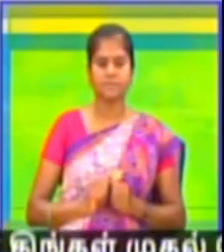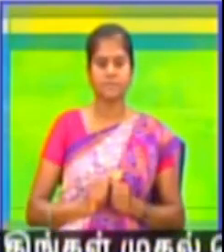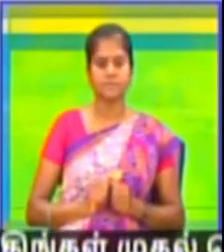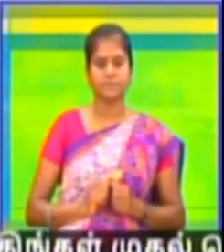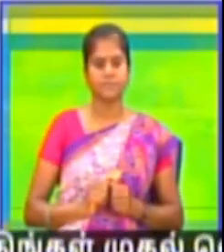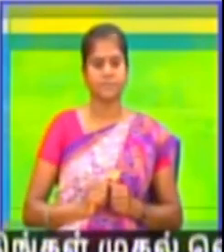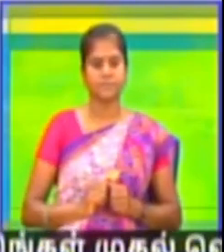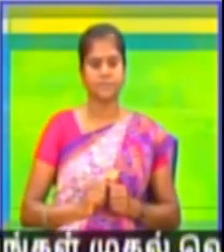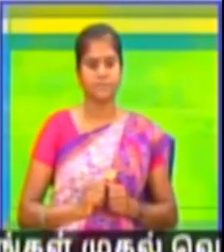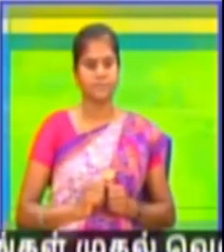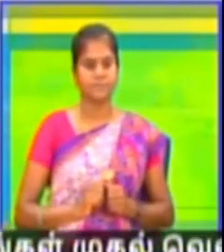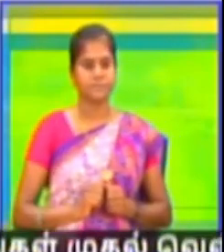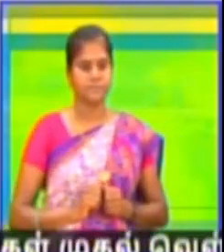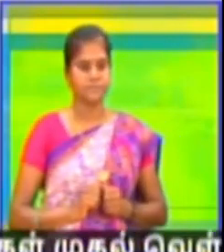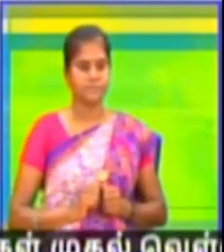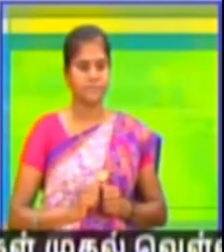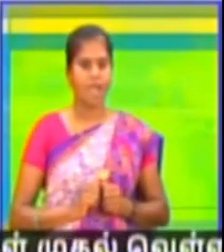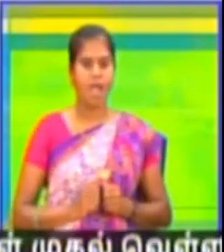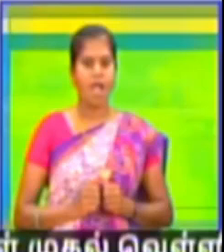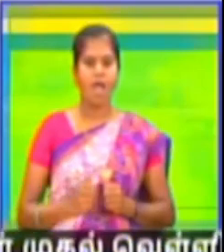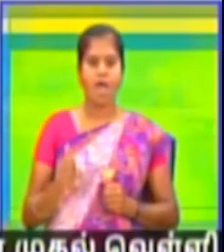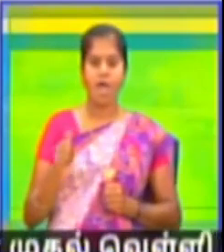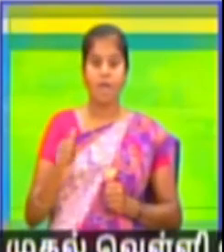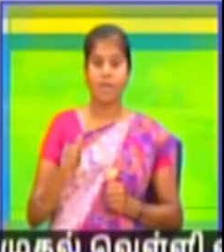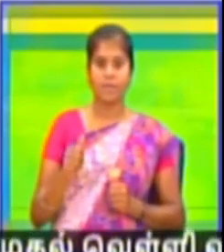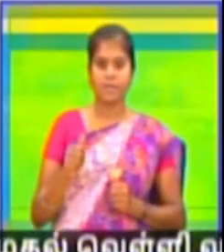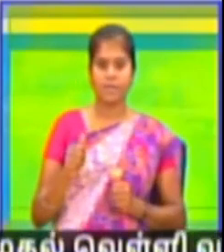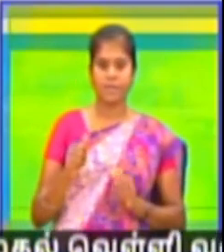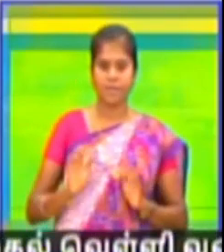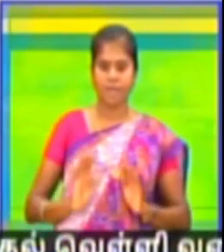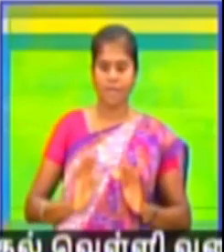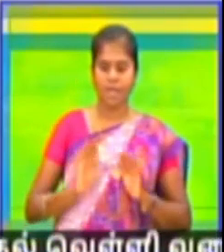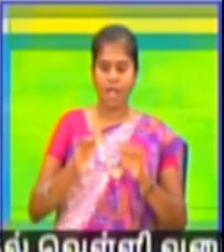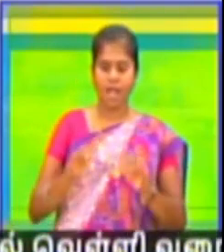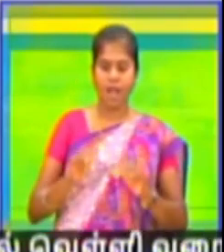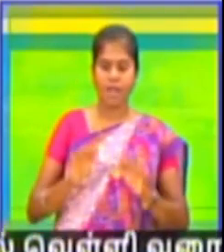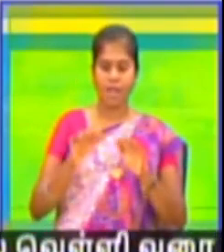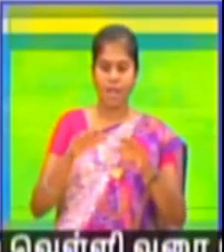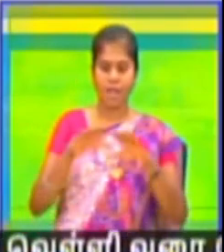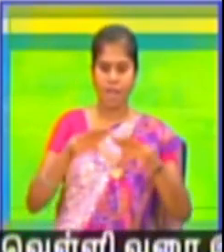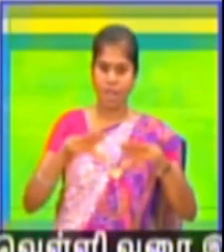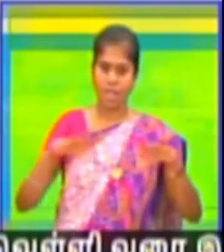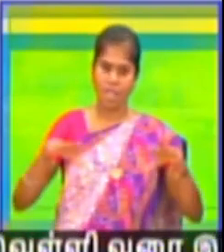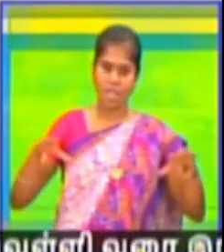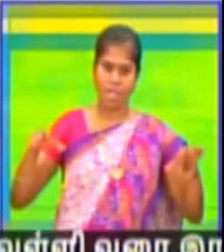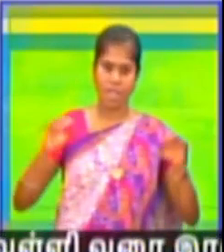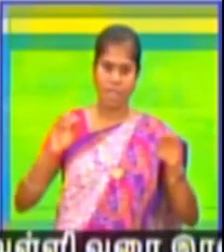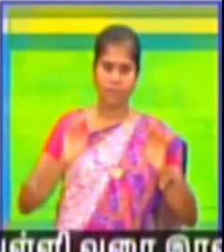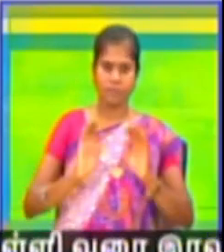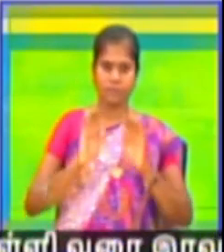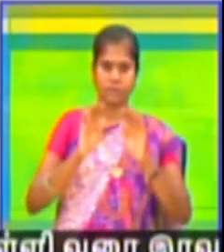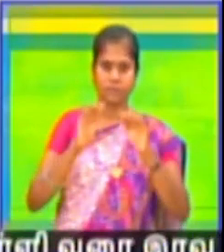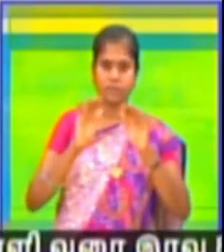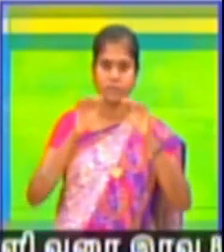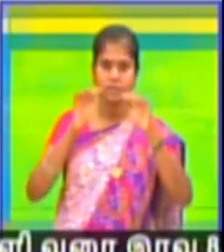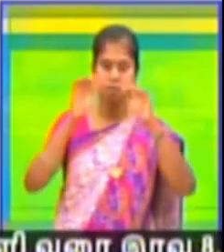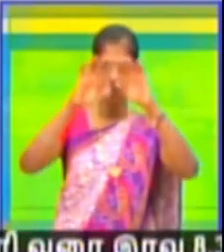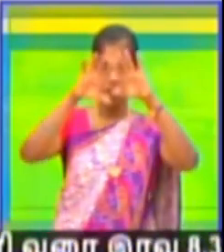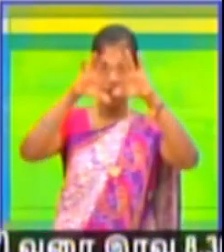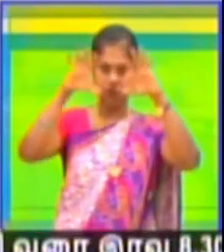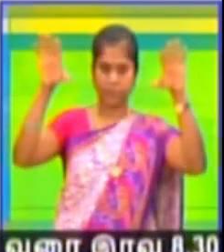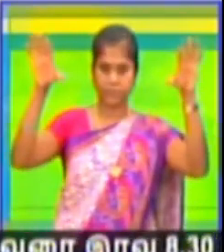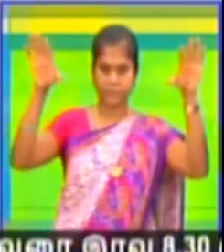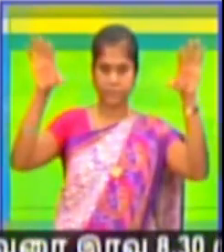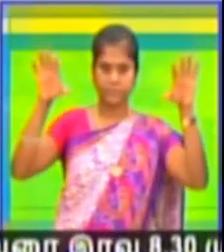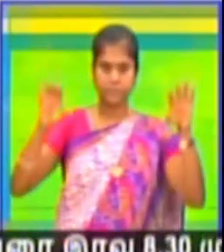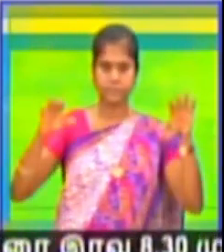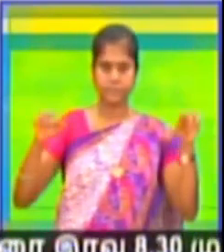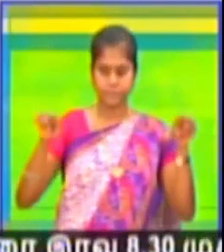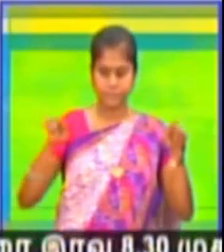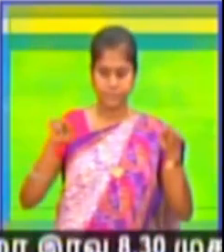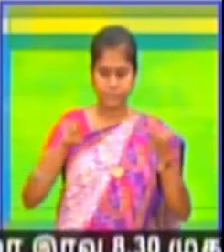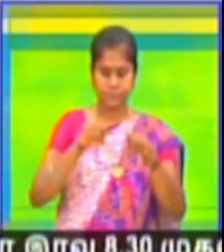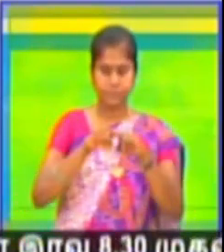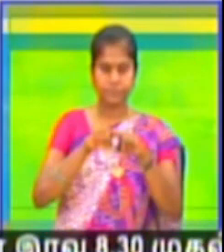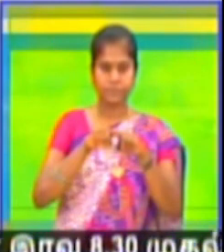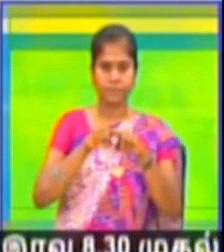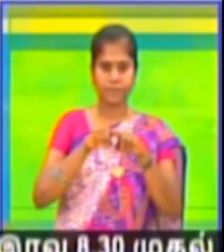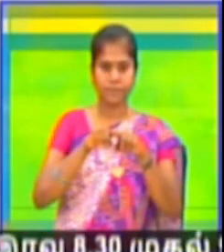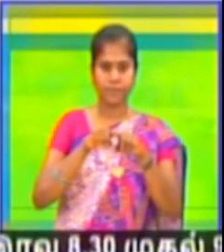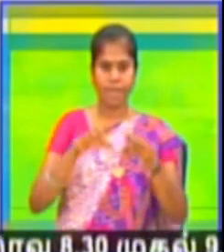ஆர்க்டிக் பெருங்கடலையும் பசிபிக் பெருங்கடலையும் இணைக்கக்கூடிய இடமாக பேரிங் நீர்